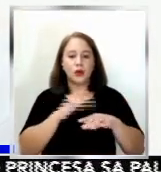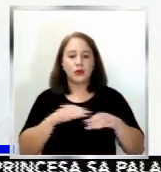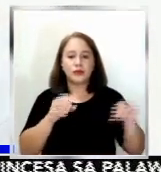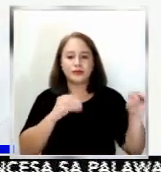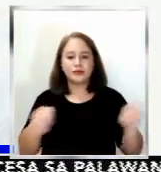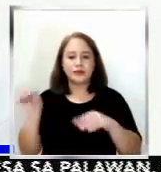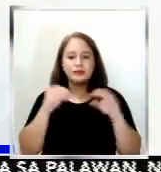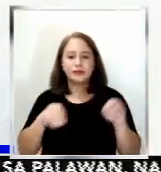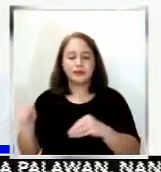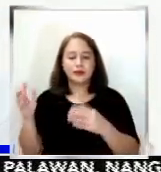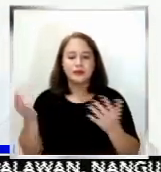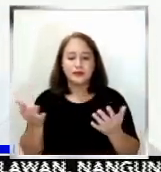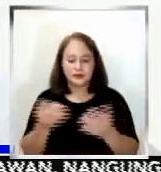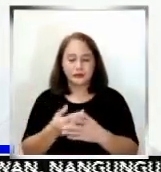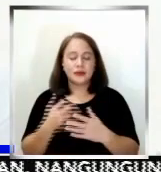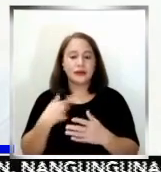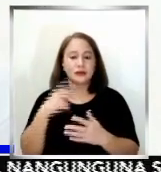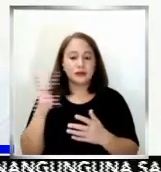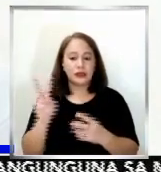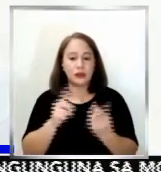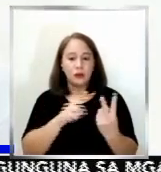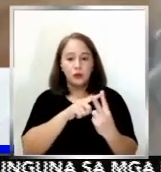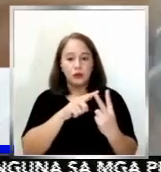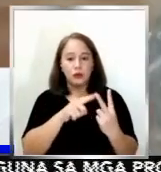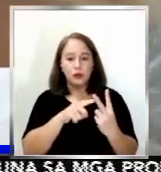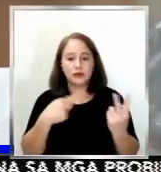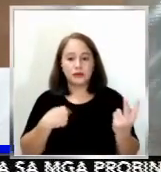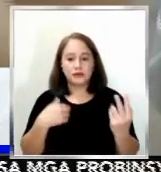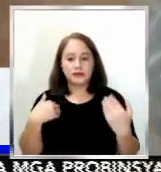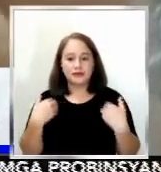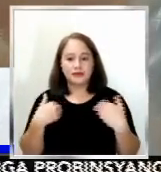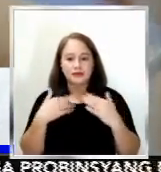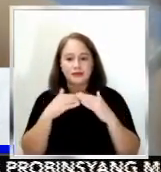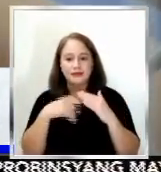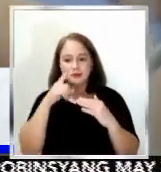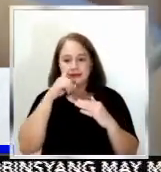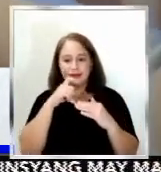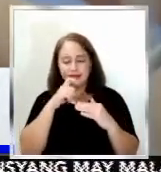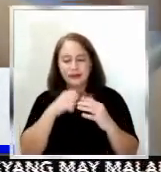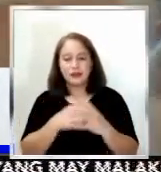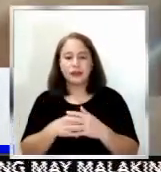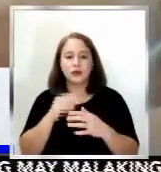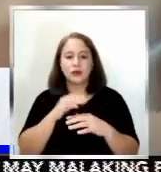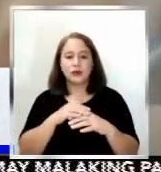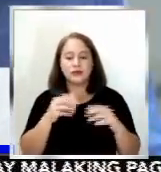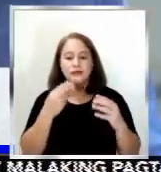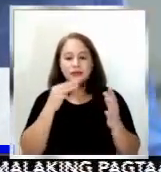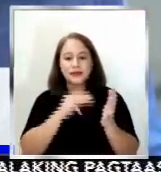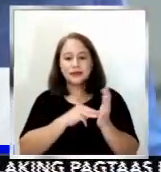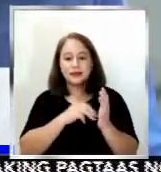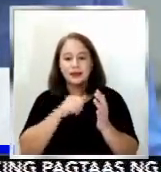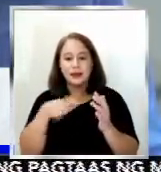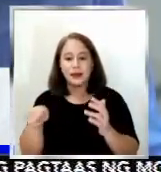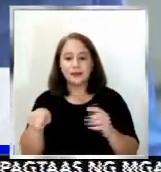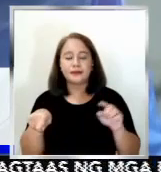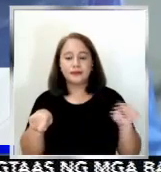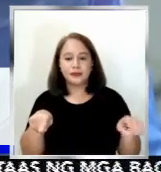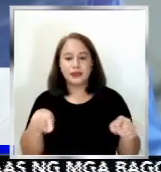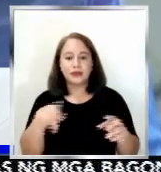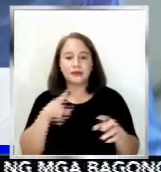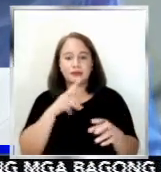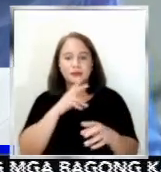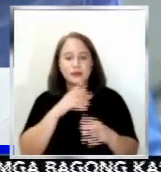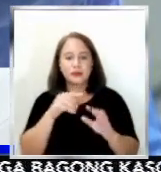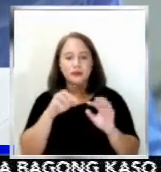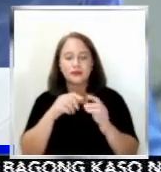syndicate. Dalawa sa mga ito, mga menor de edad. Gumagamit ng online messaging app ang mga suspect na ang sulat ay Chinese para sa